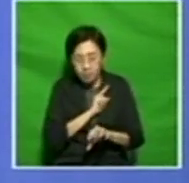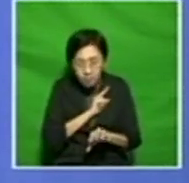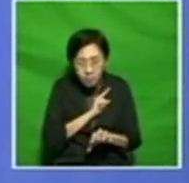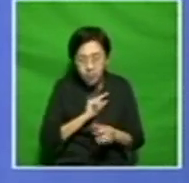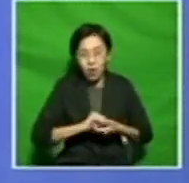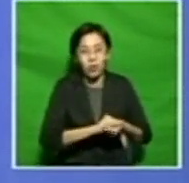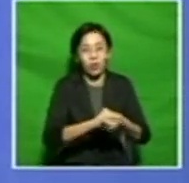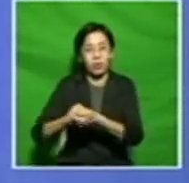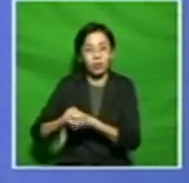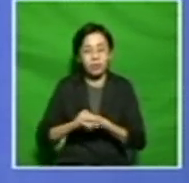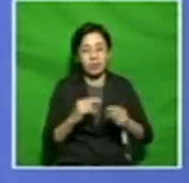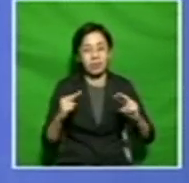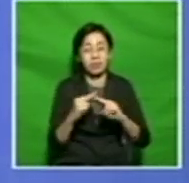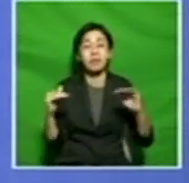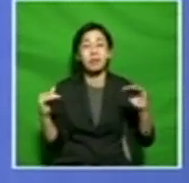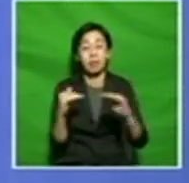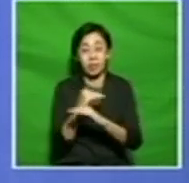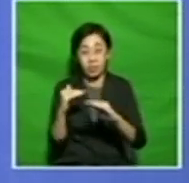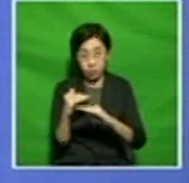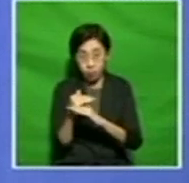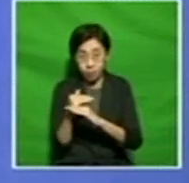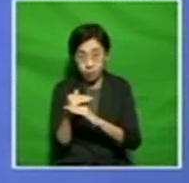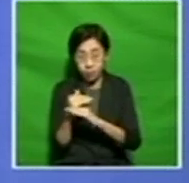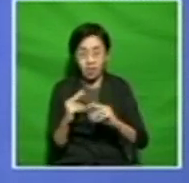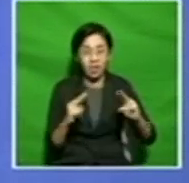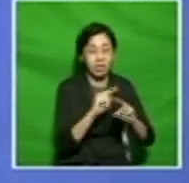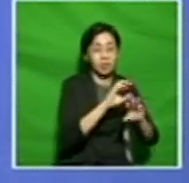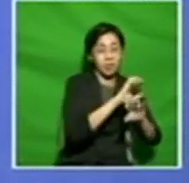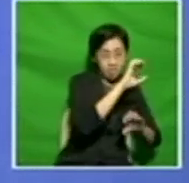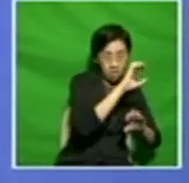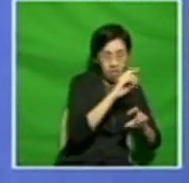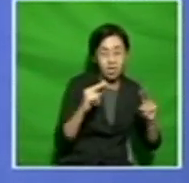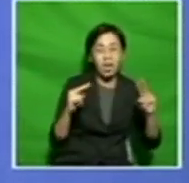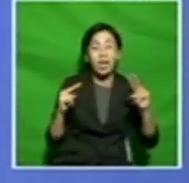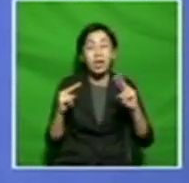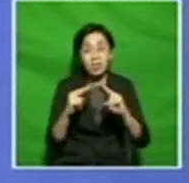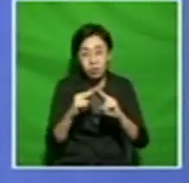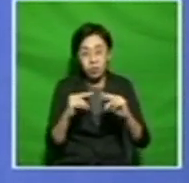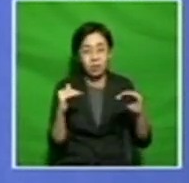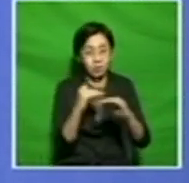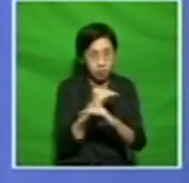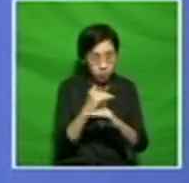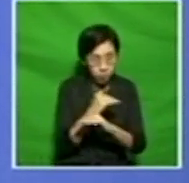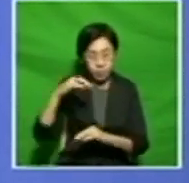กับกระทรวงคมนาคมแล้วก็สำนักงานตำรวจแห่งชาติ